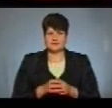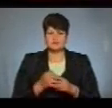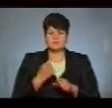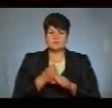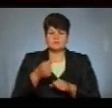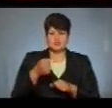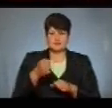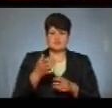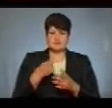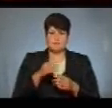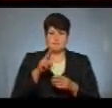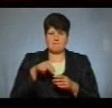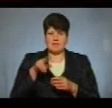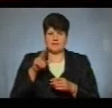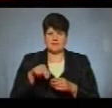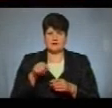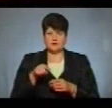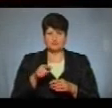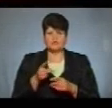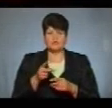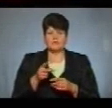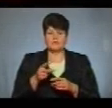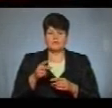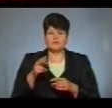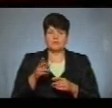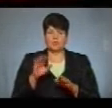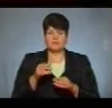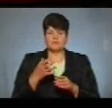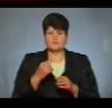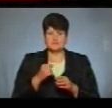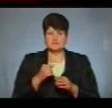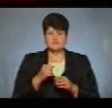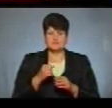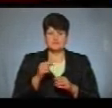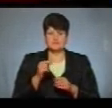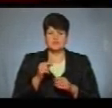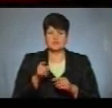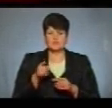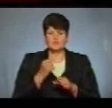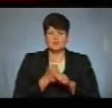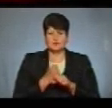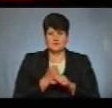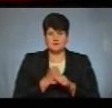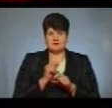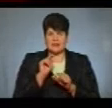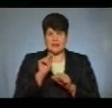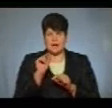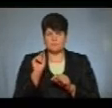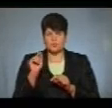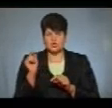взяв ось цей пензлик і ним отут вирізав. Потім я взяв оцю штуку і тут ставив такі